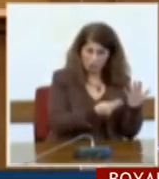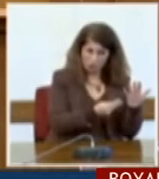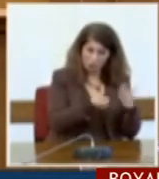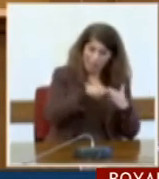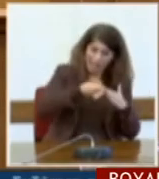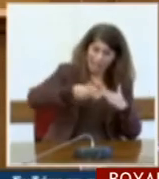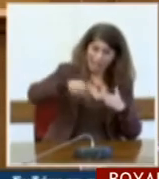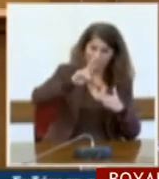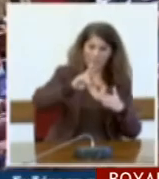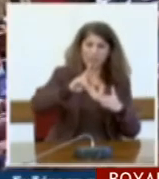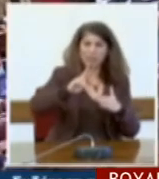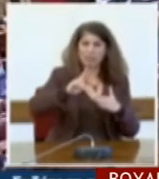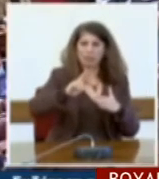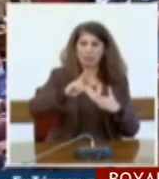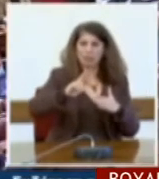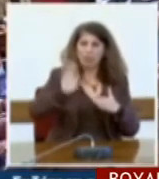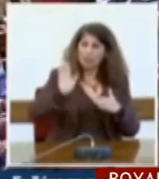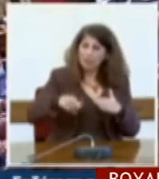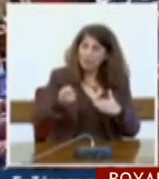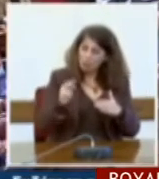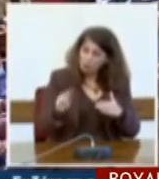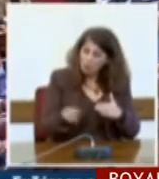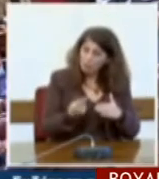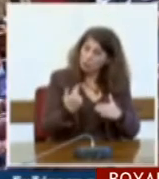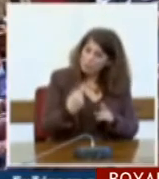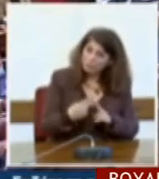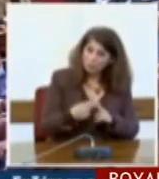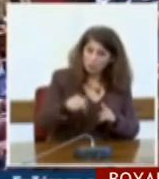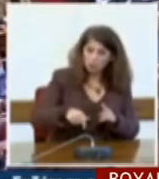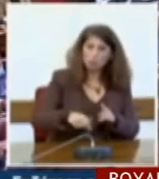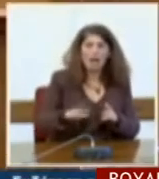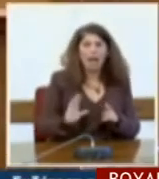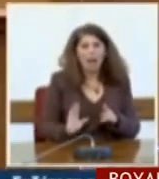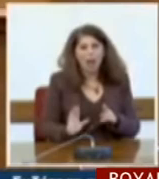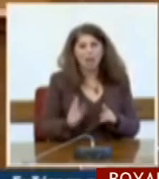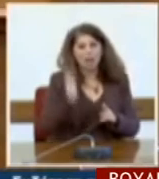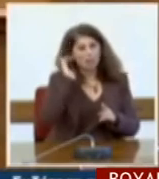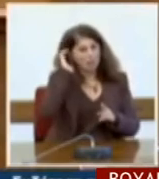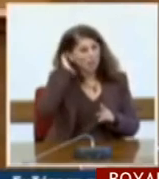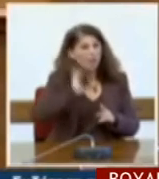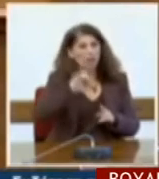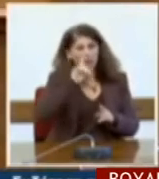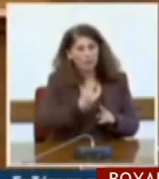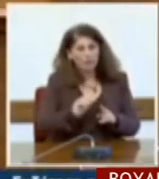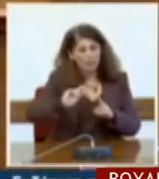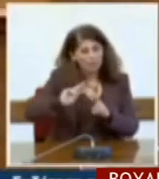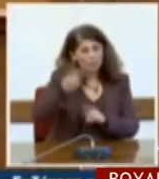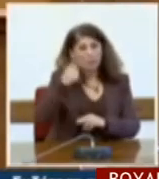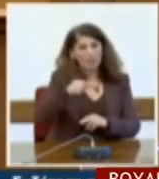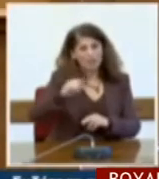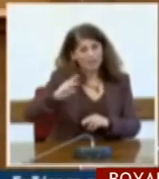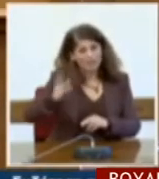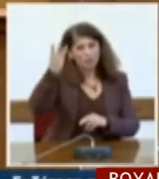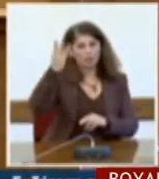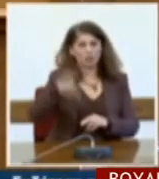παρεξηγηθώ, και το τελευταίο ευρώ είναι σημαντικό στην τσέπη του πολίτη σήμερα. Αφού αναγκαστήκατε να τα διπλασιάσετε και να τα διπλασιάσετε